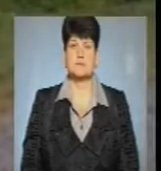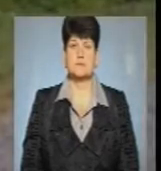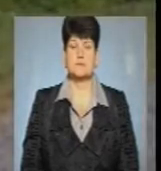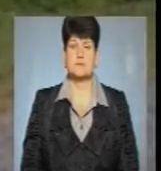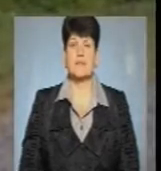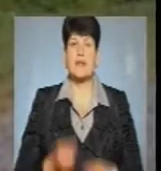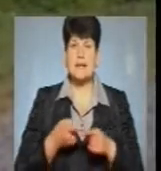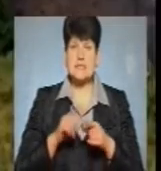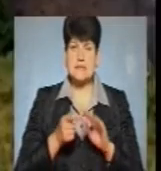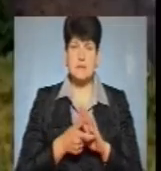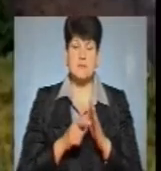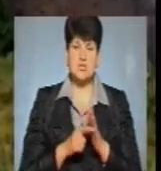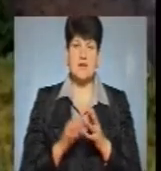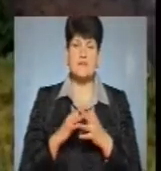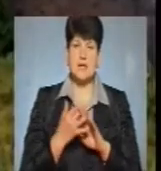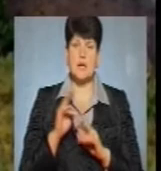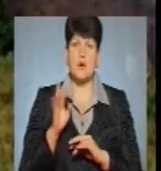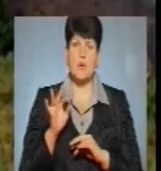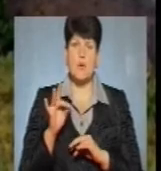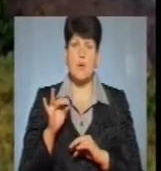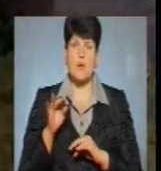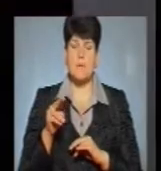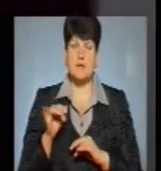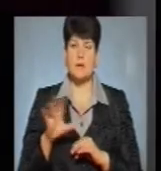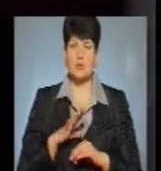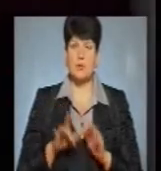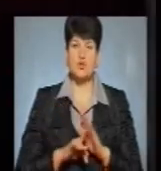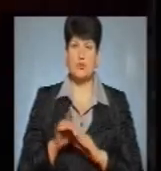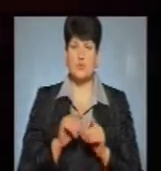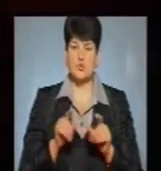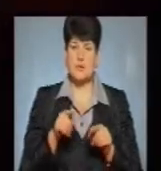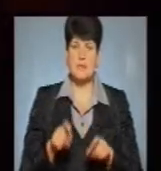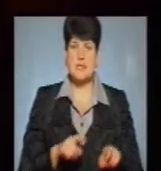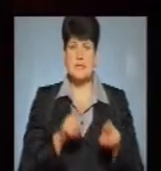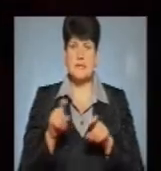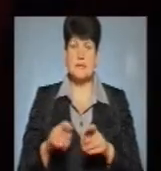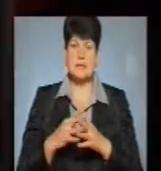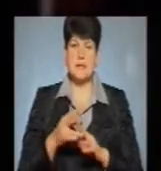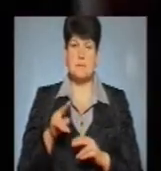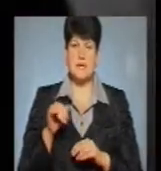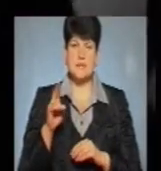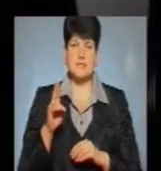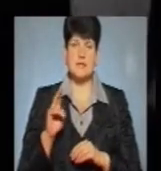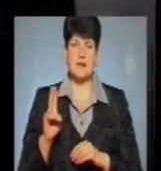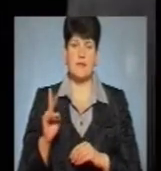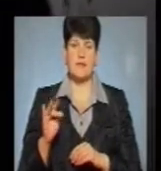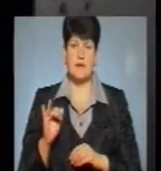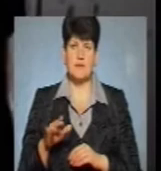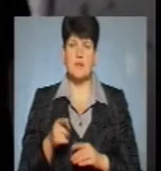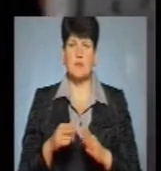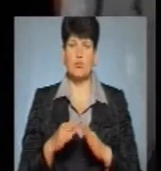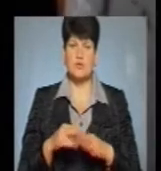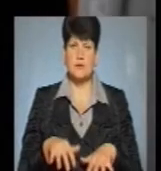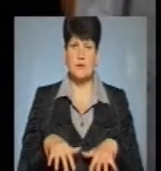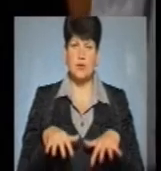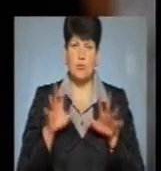Це приміщення в селі Коропець, де колись була початкова школа. Сюди переселилася сім'я Піцьків. Їхній будинок затопило. Степан Піцьків